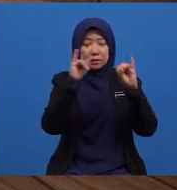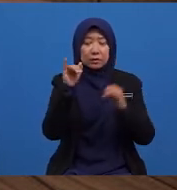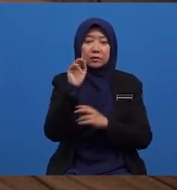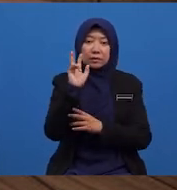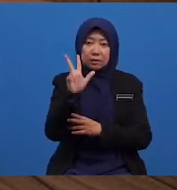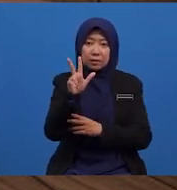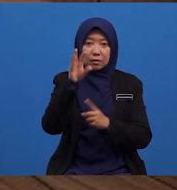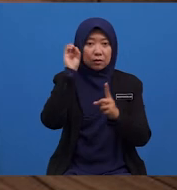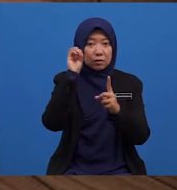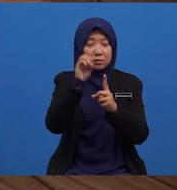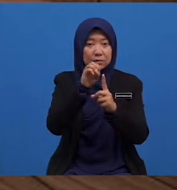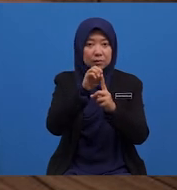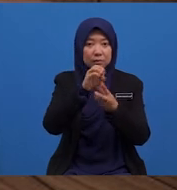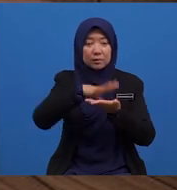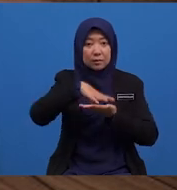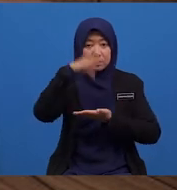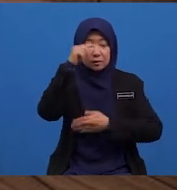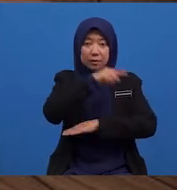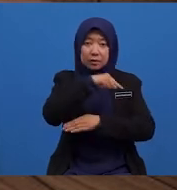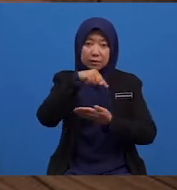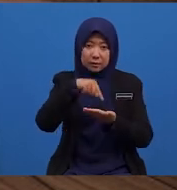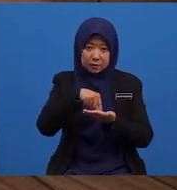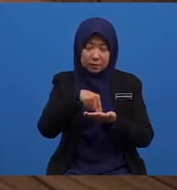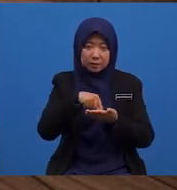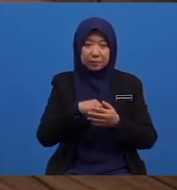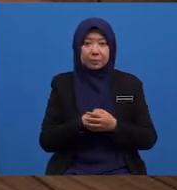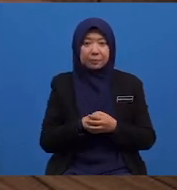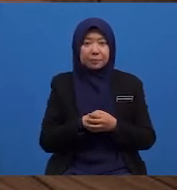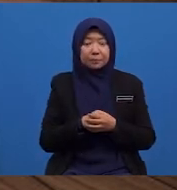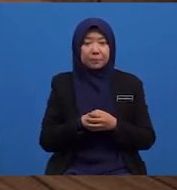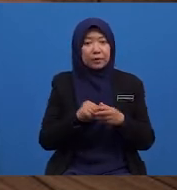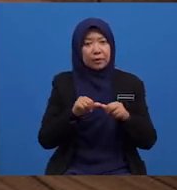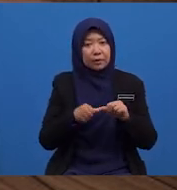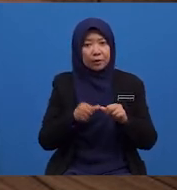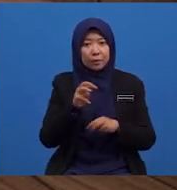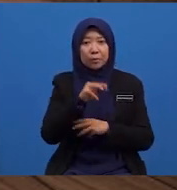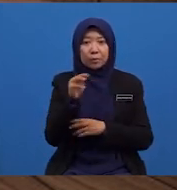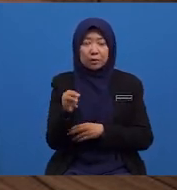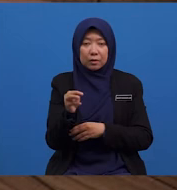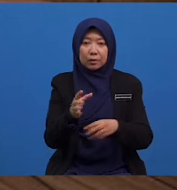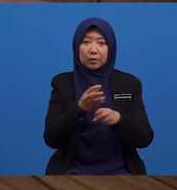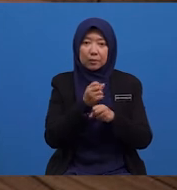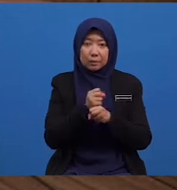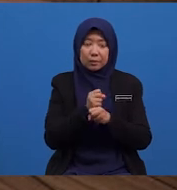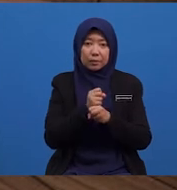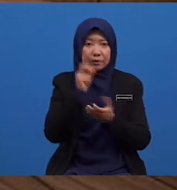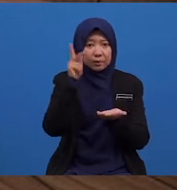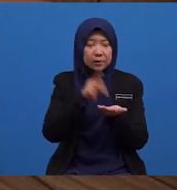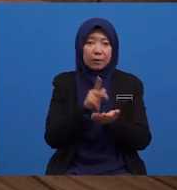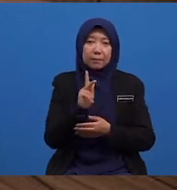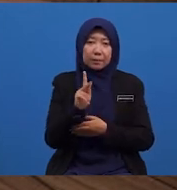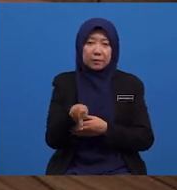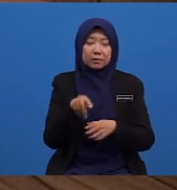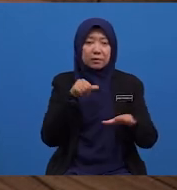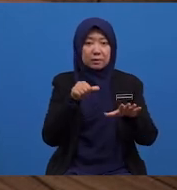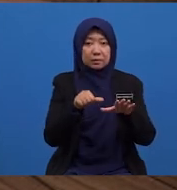objektif pelajaran kita pada hari ini terlebih dahulu agar murid-murid dapat mengenal pasti aspek yang